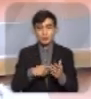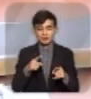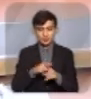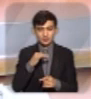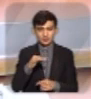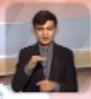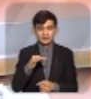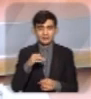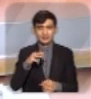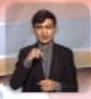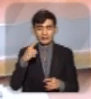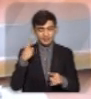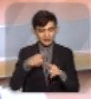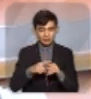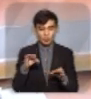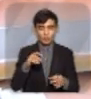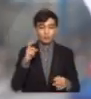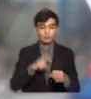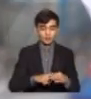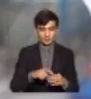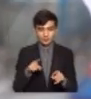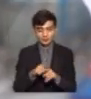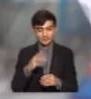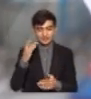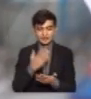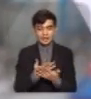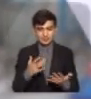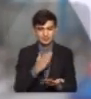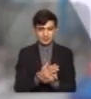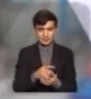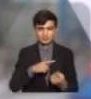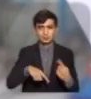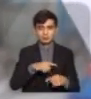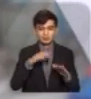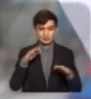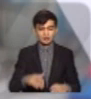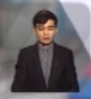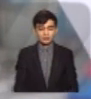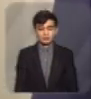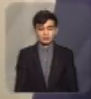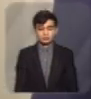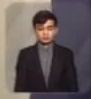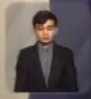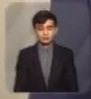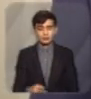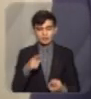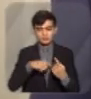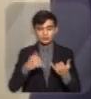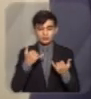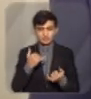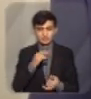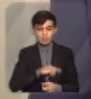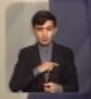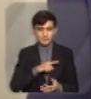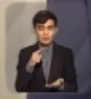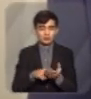получить технические условия на подключение, приходится обходить разные подразделения предприятия. Мы сейчас над этим вопросом